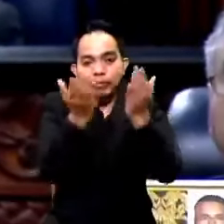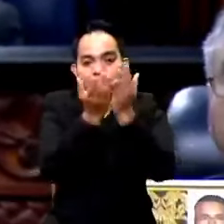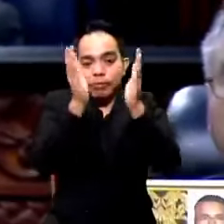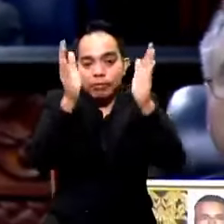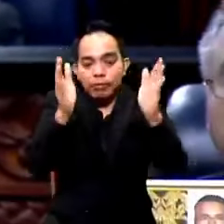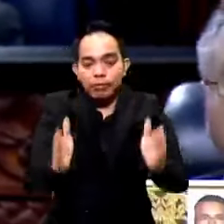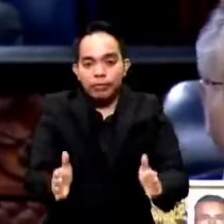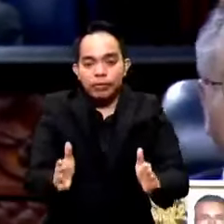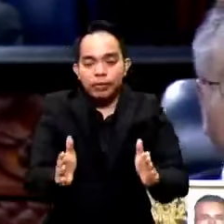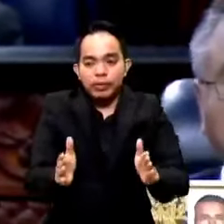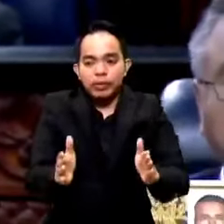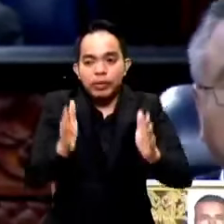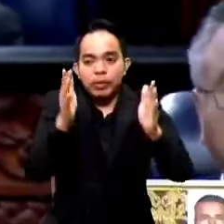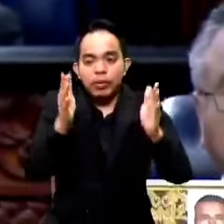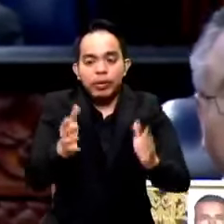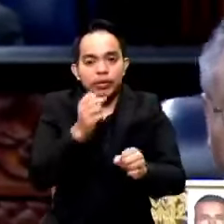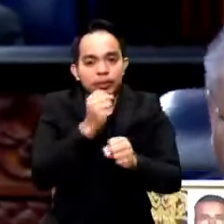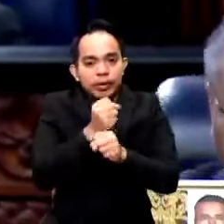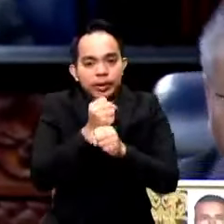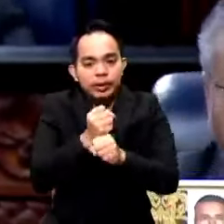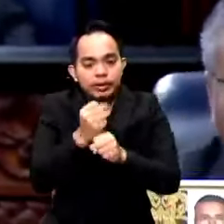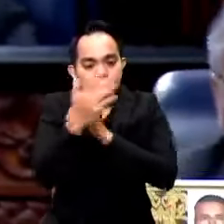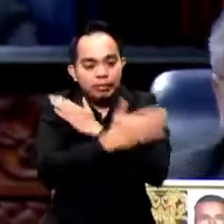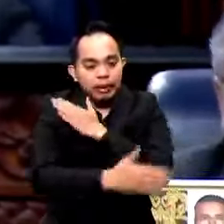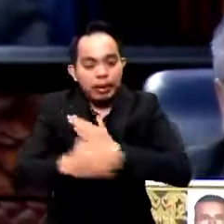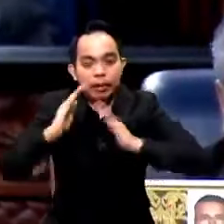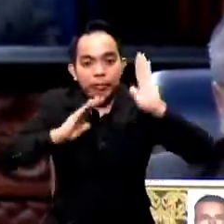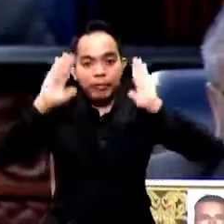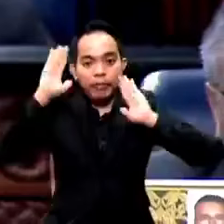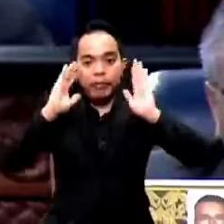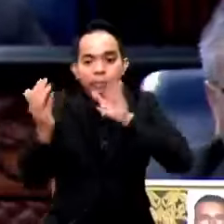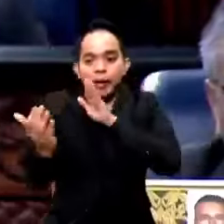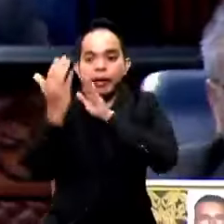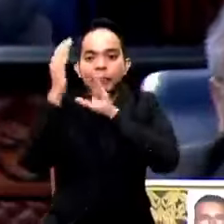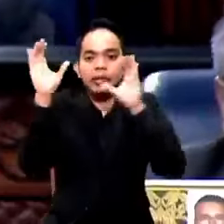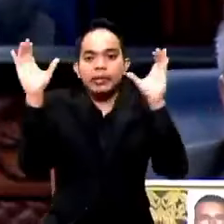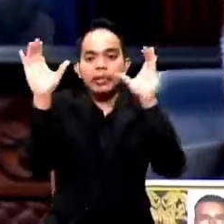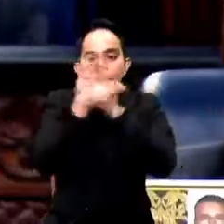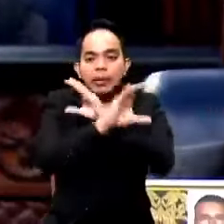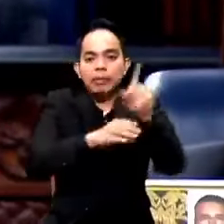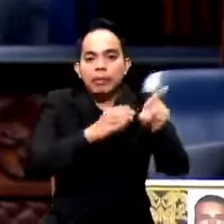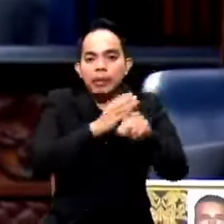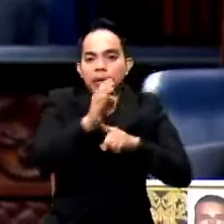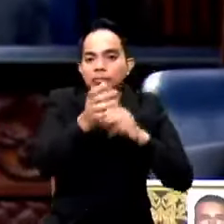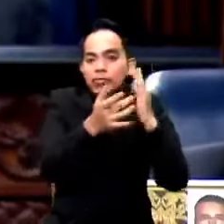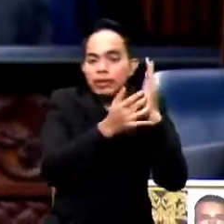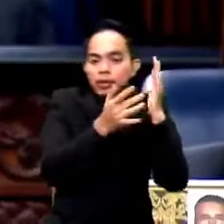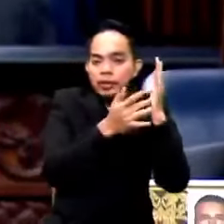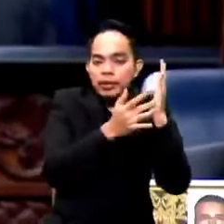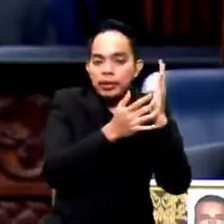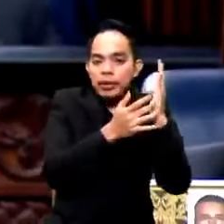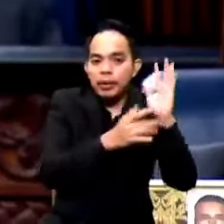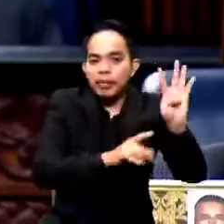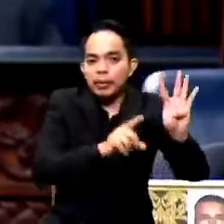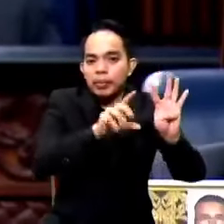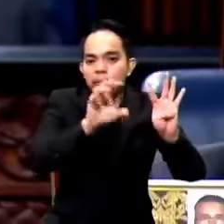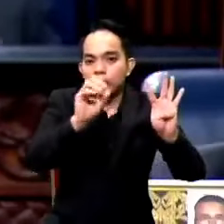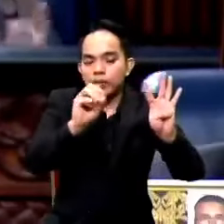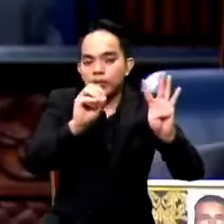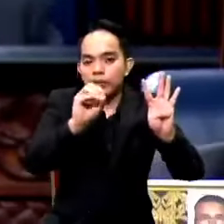mastikan pekerja tempatan bersedia menghadapi cabaran dalam sektor teknologi dan industri